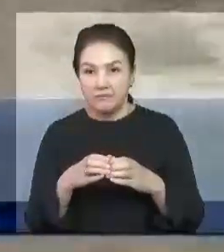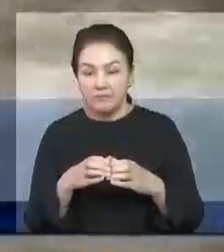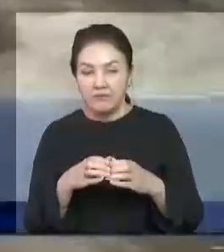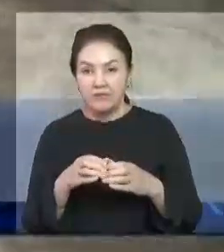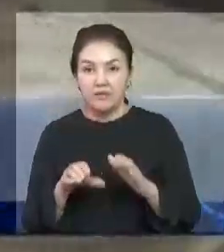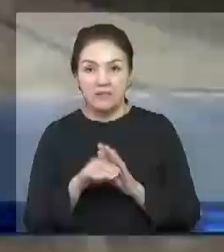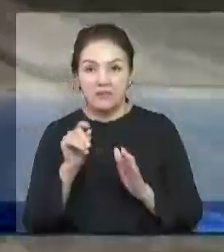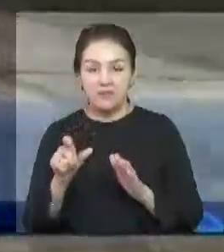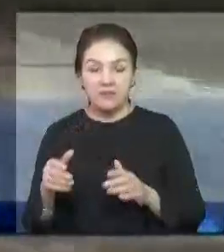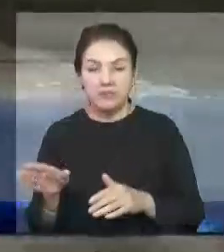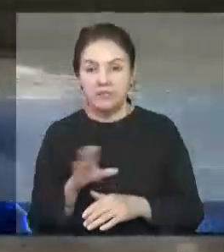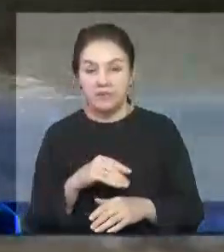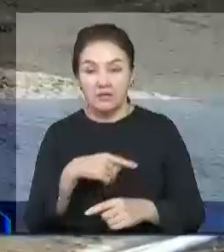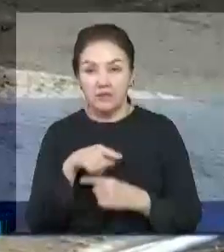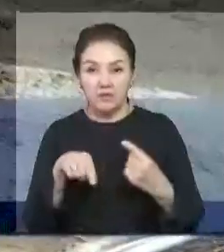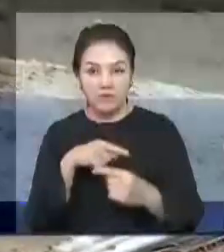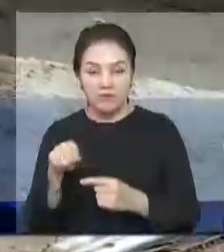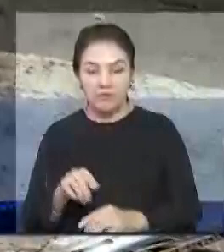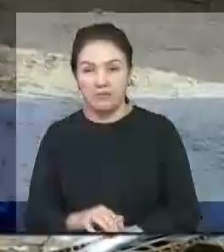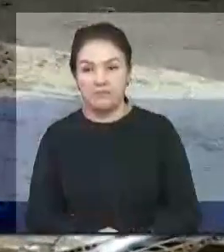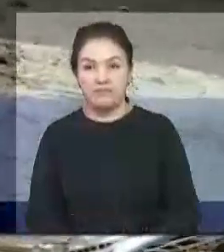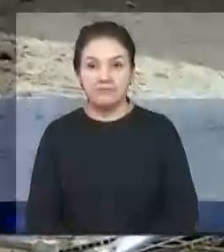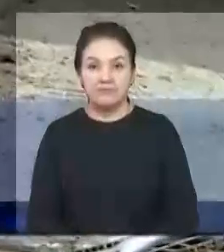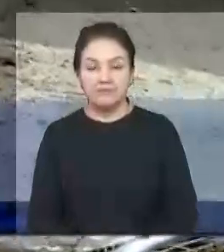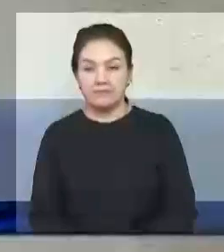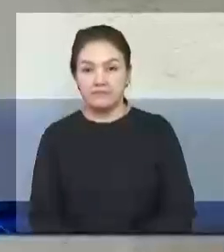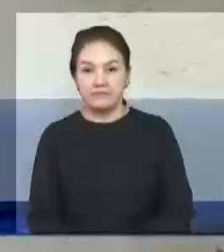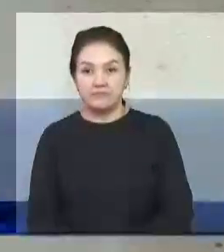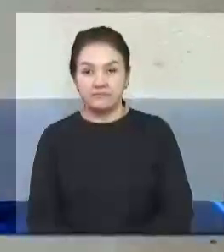депутатами от их округов. Инкара Карашаева, Душан Жусуланов, телеканал Актобе.